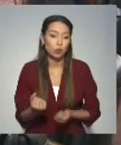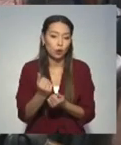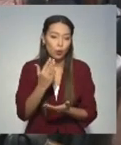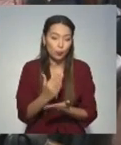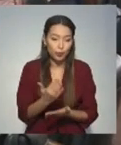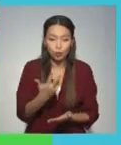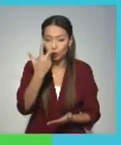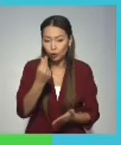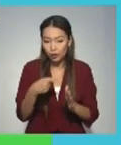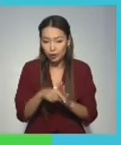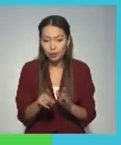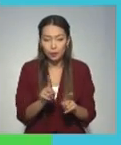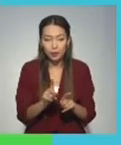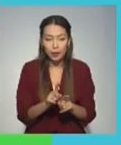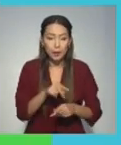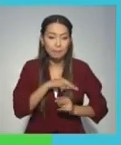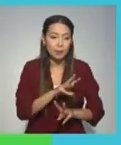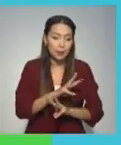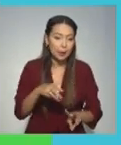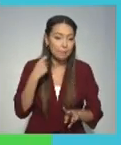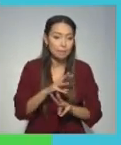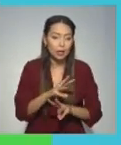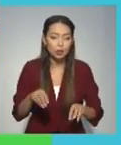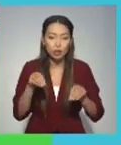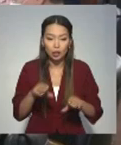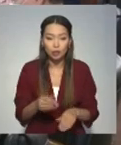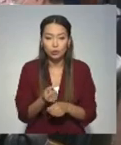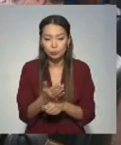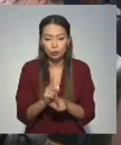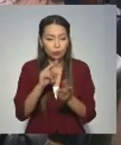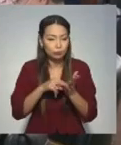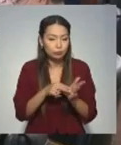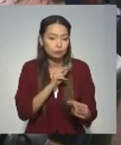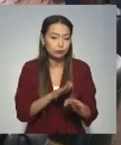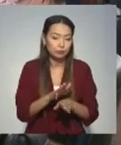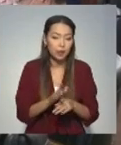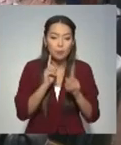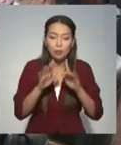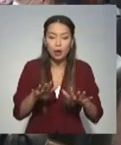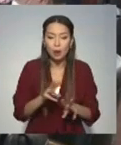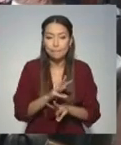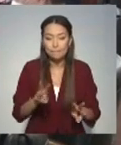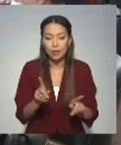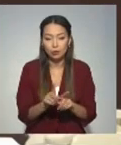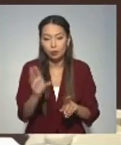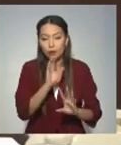осы үш күннің ішінде еңбек министрлігі премьер-министр кеңсесімен бірлесіп жобаны парламент мәжілісіне уақытылы енгізуді